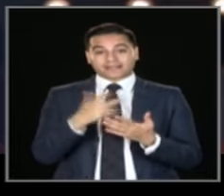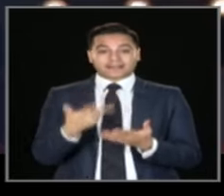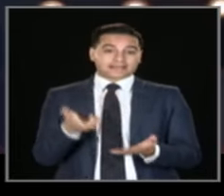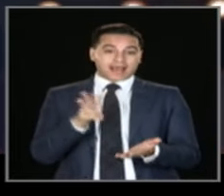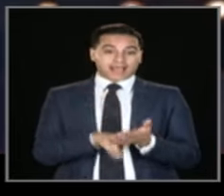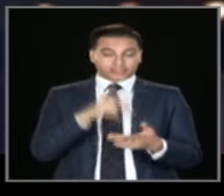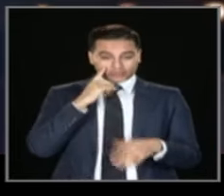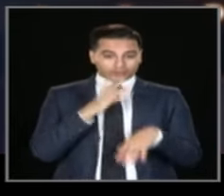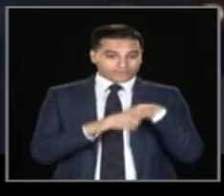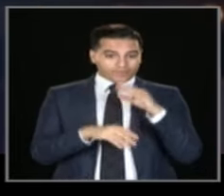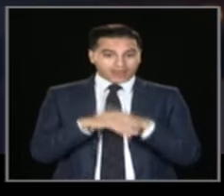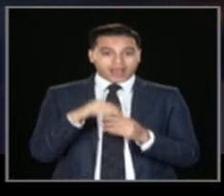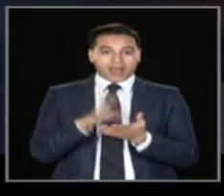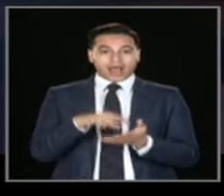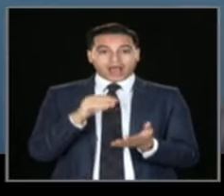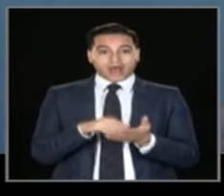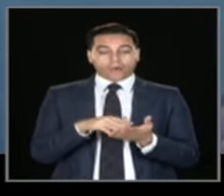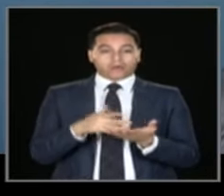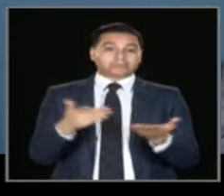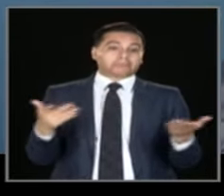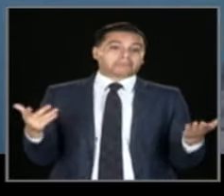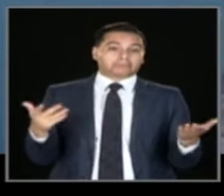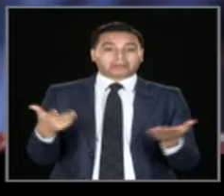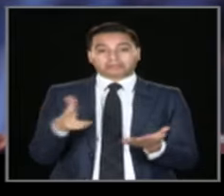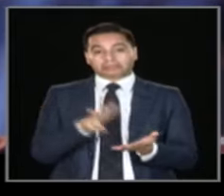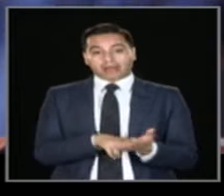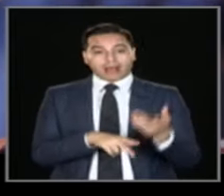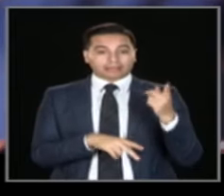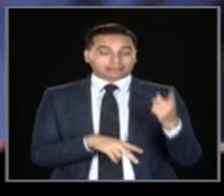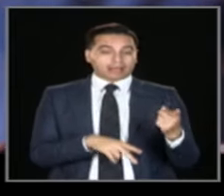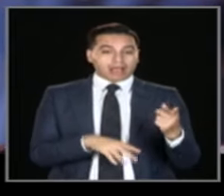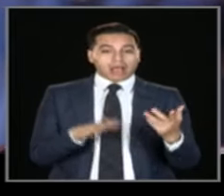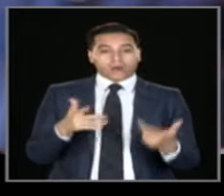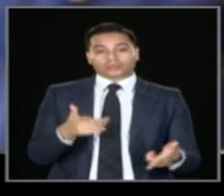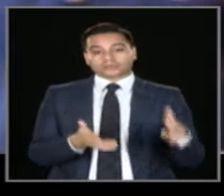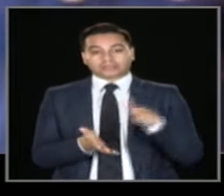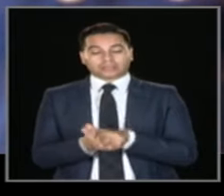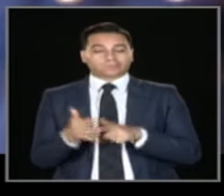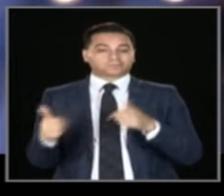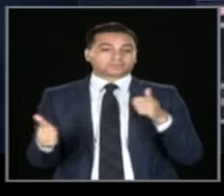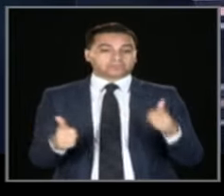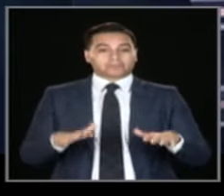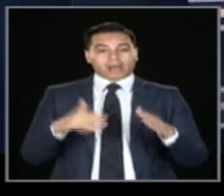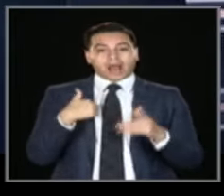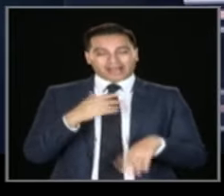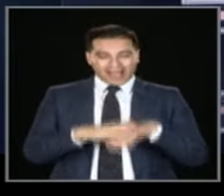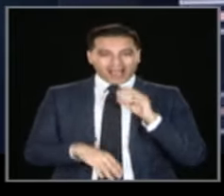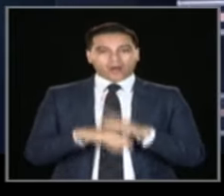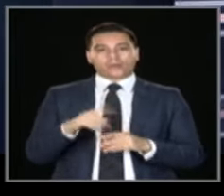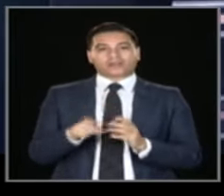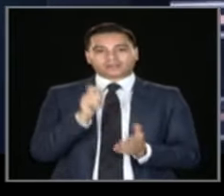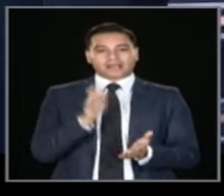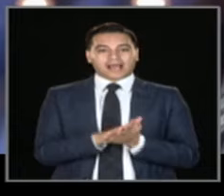دوجز هيبقوا اول المجموعة بست نقاط. كان عليا امل كبير في فقرة ضربات الجزاء ان انا اخطف ال 25 نقطة،